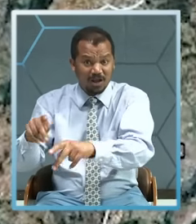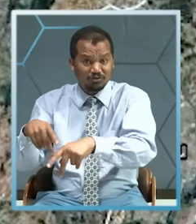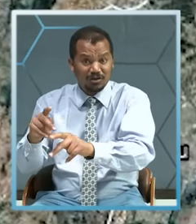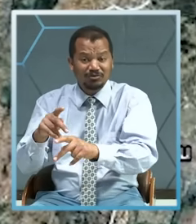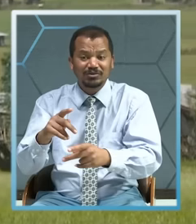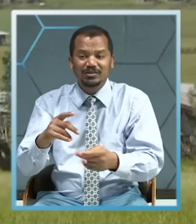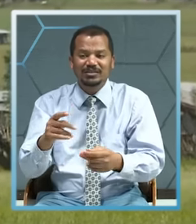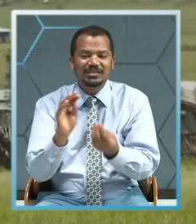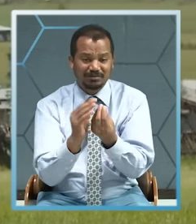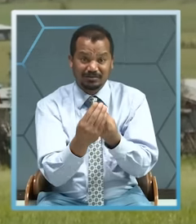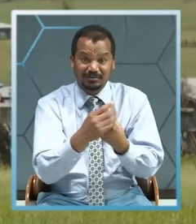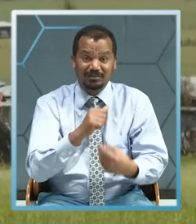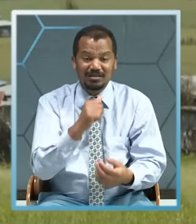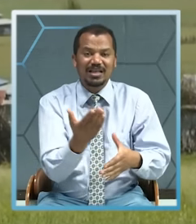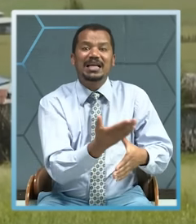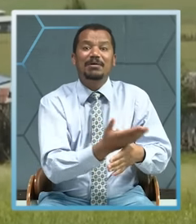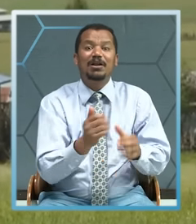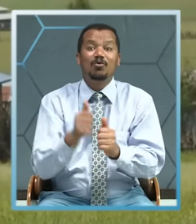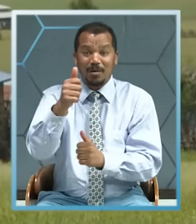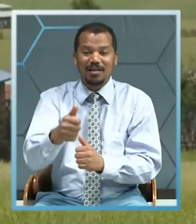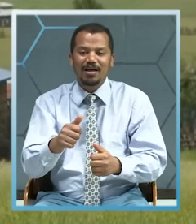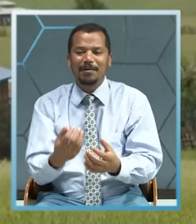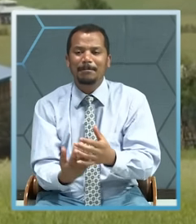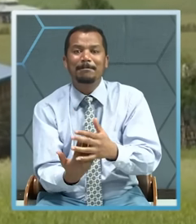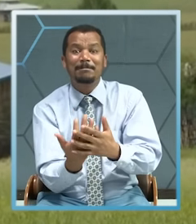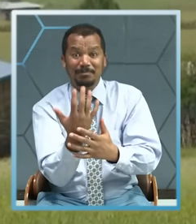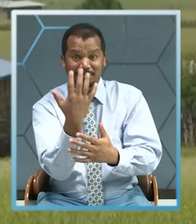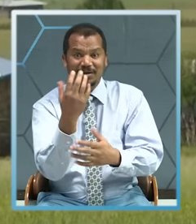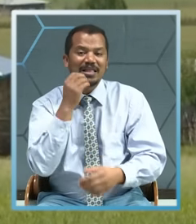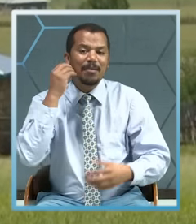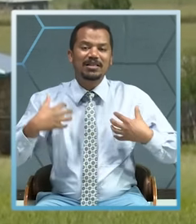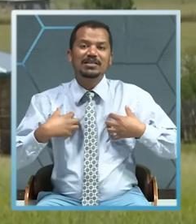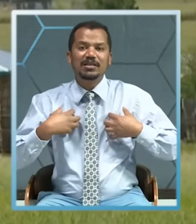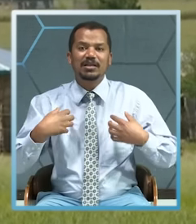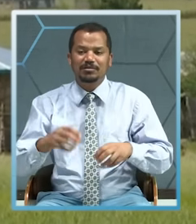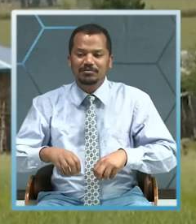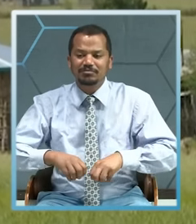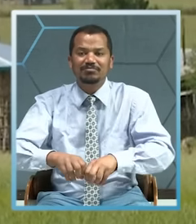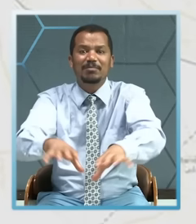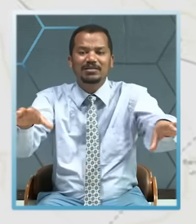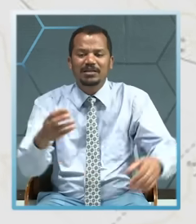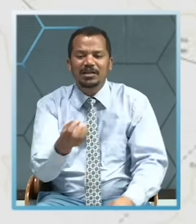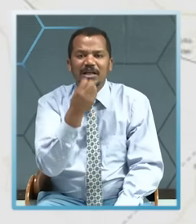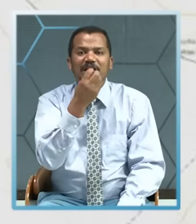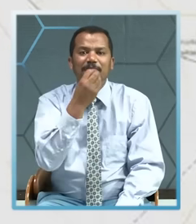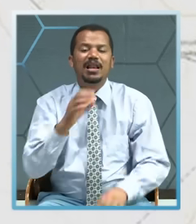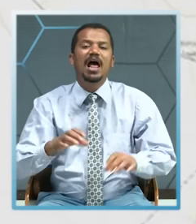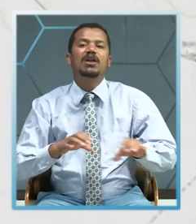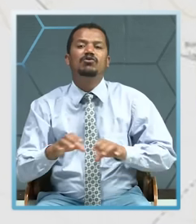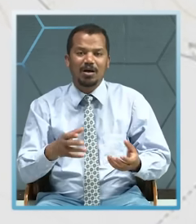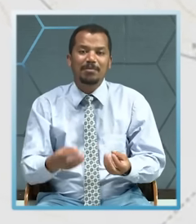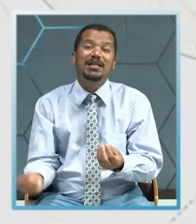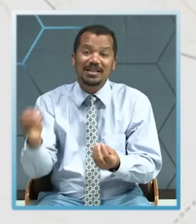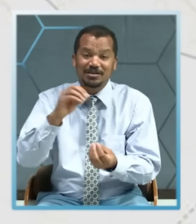ቡድን አርሶ አደሩ ሰብሉን እንዳይንከባከብ ከመከልከሉ ባለፈ በለማ ማሳ ላይ የቤት እንስሳትን በማሰማራት